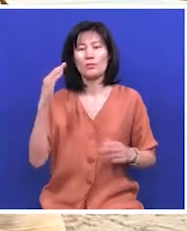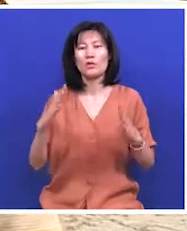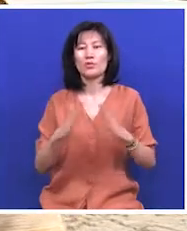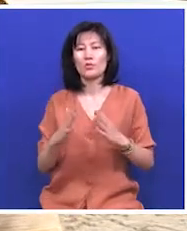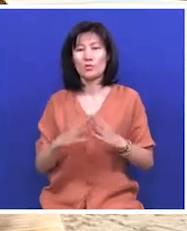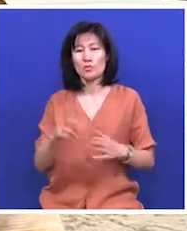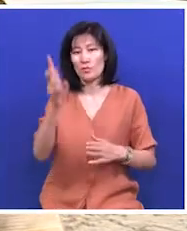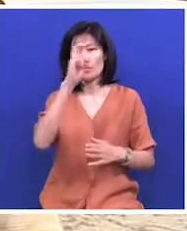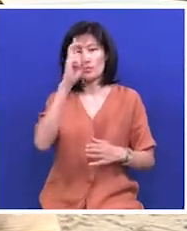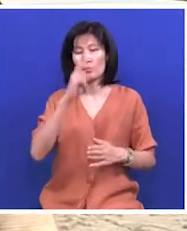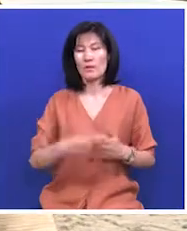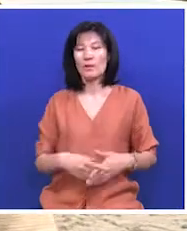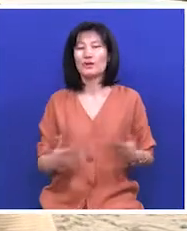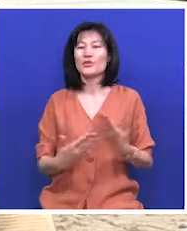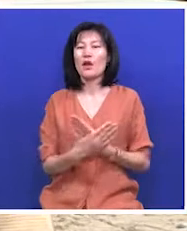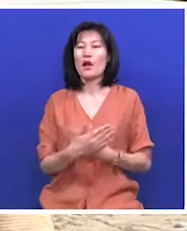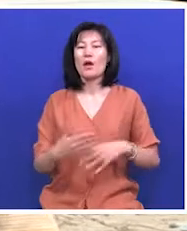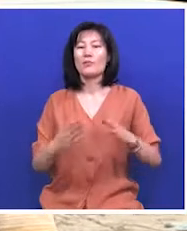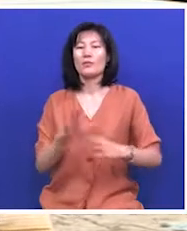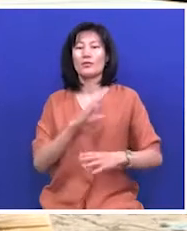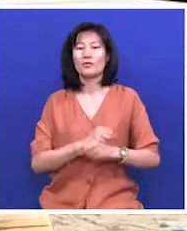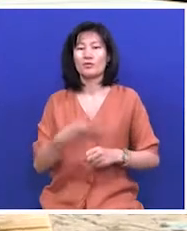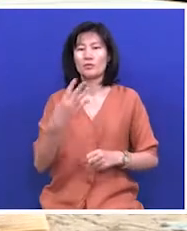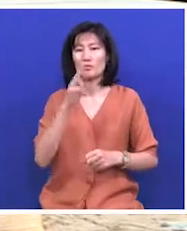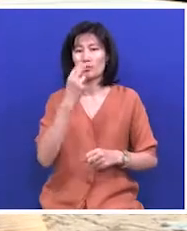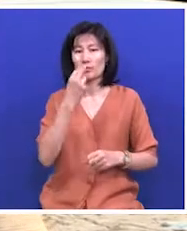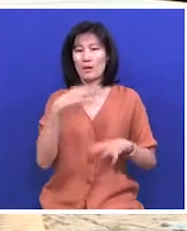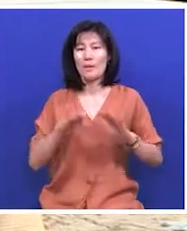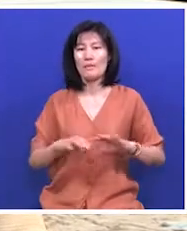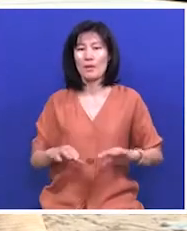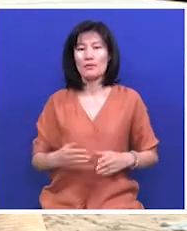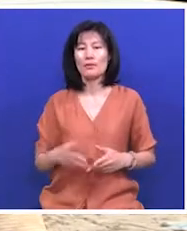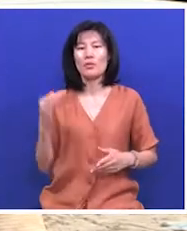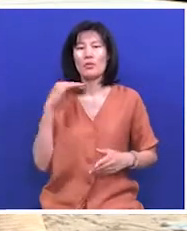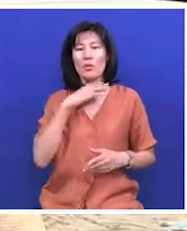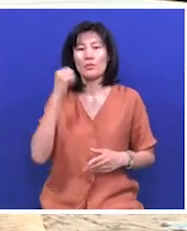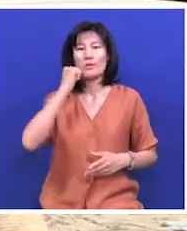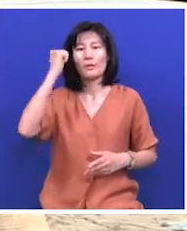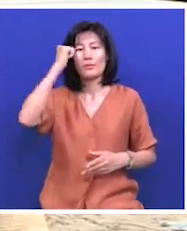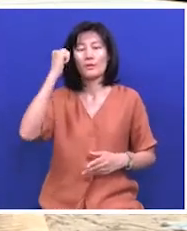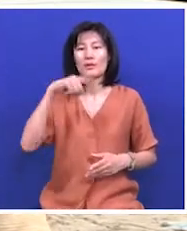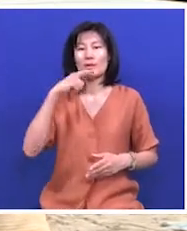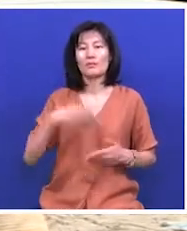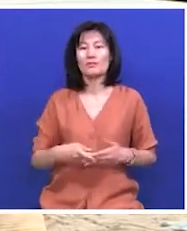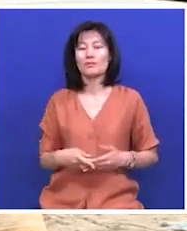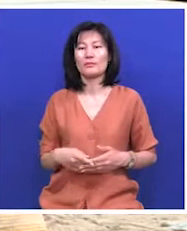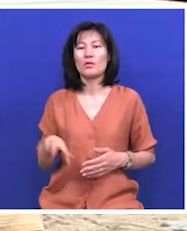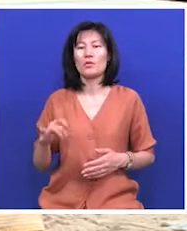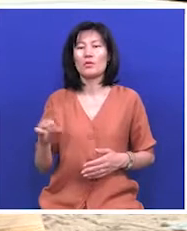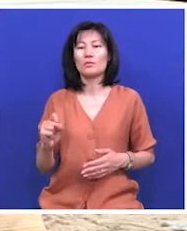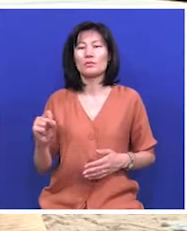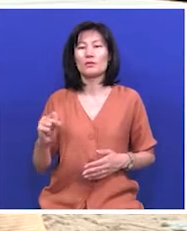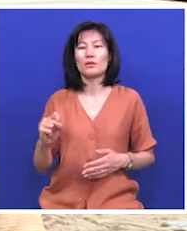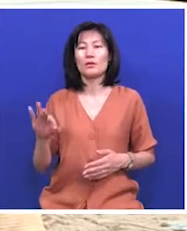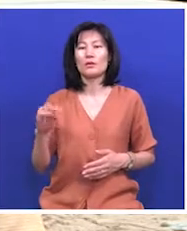үй беріледі деп. Үкіметке көп рахмет. 4 балам бар. Көп-көп рахмет соны. Алла